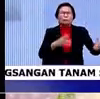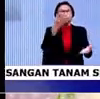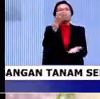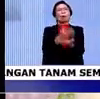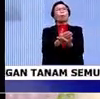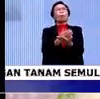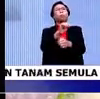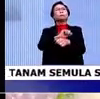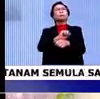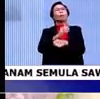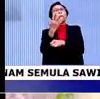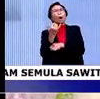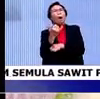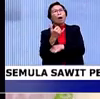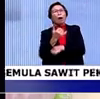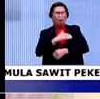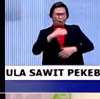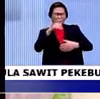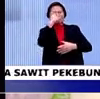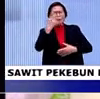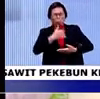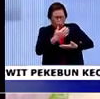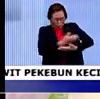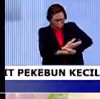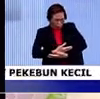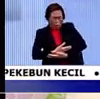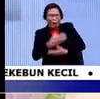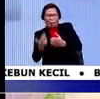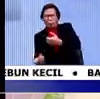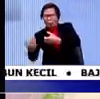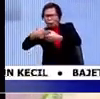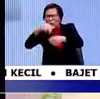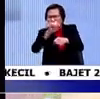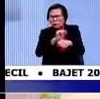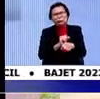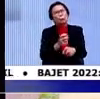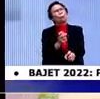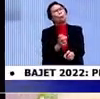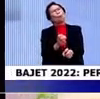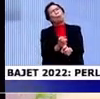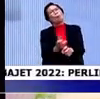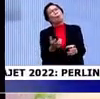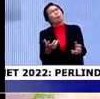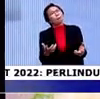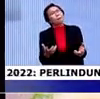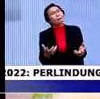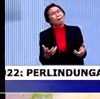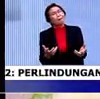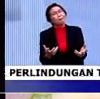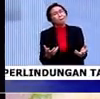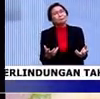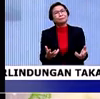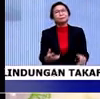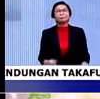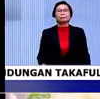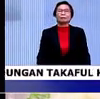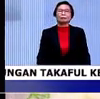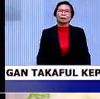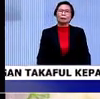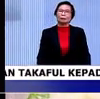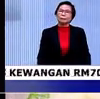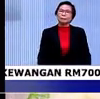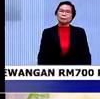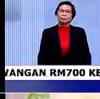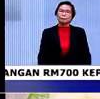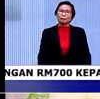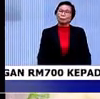percaya cuba mendekati pelbagai kumpulan sasar yang termasuk yang penting di sini kita lihat bagaimana penekanan diberikan kepada kedudukan